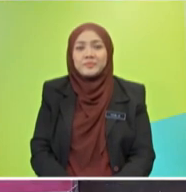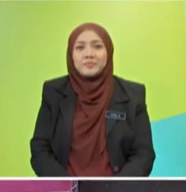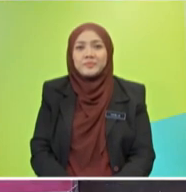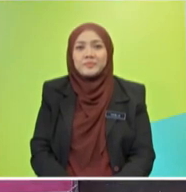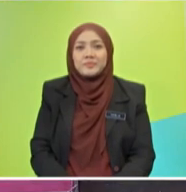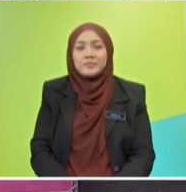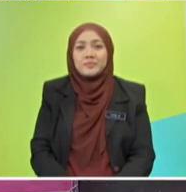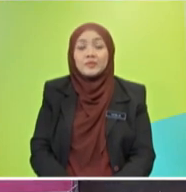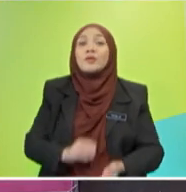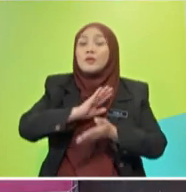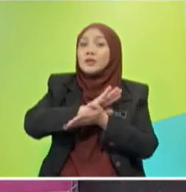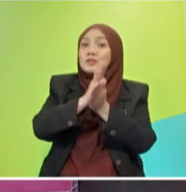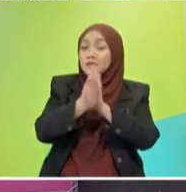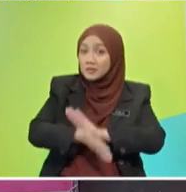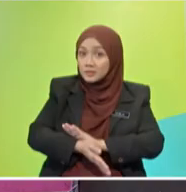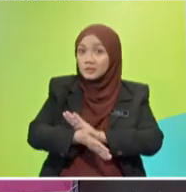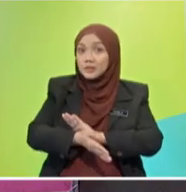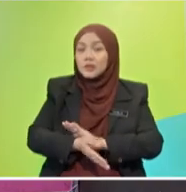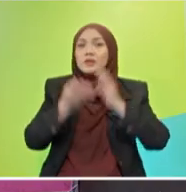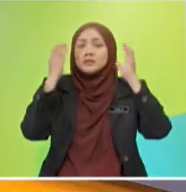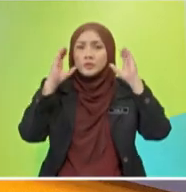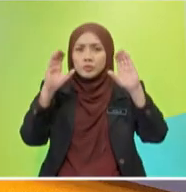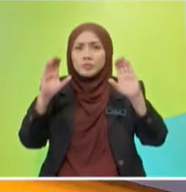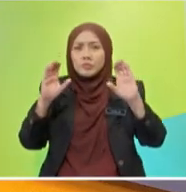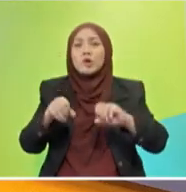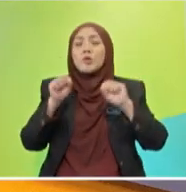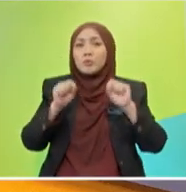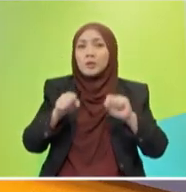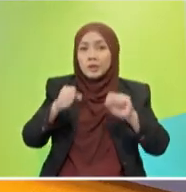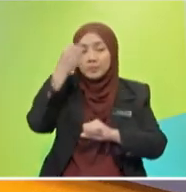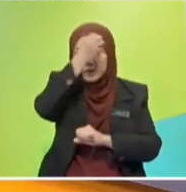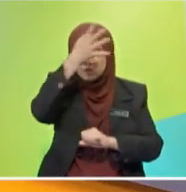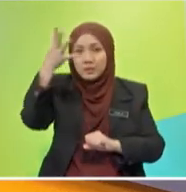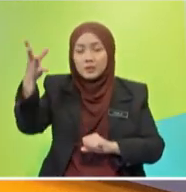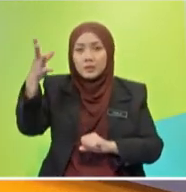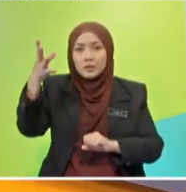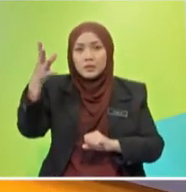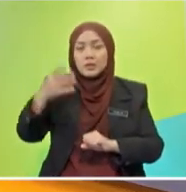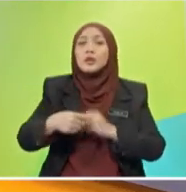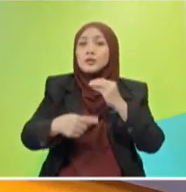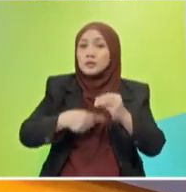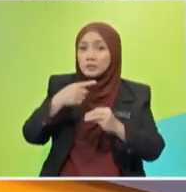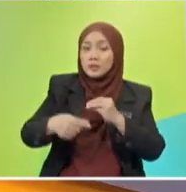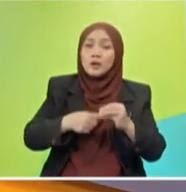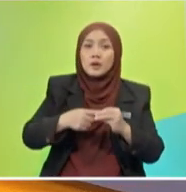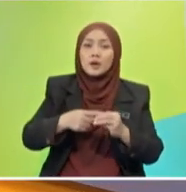Jadi mungkin Cikgu boleh beri pemahaman sedikitlah berkenaan dengan pembelajaran kita untuk